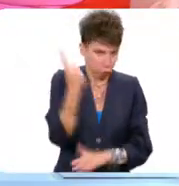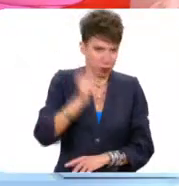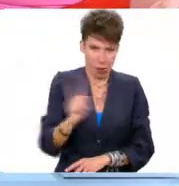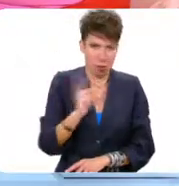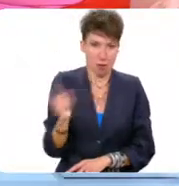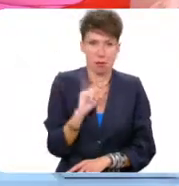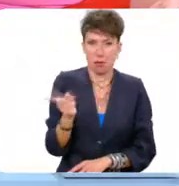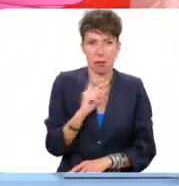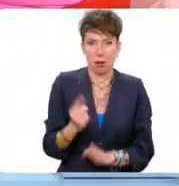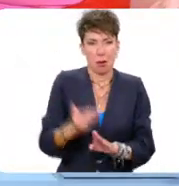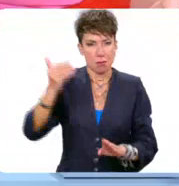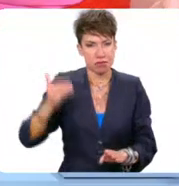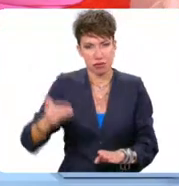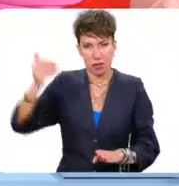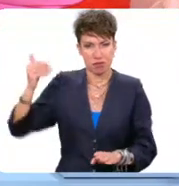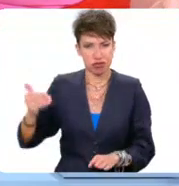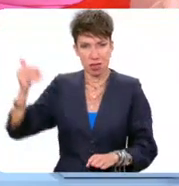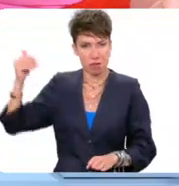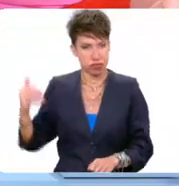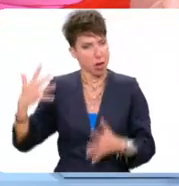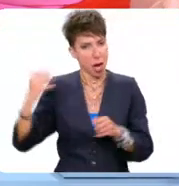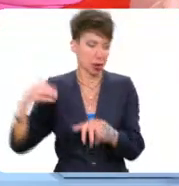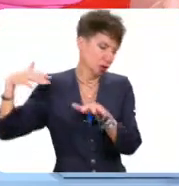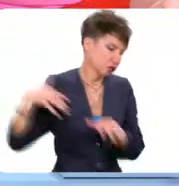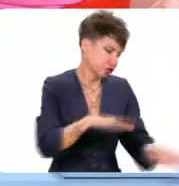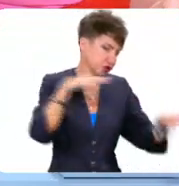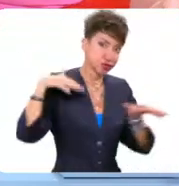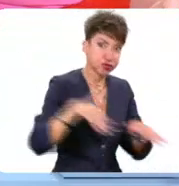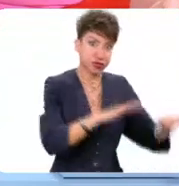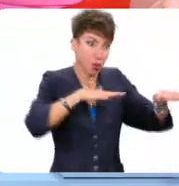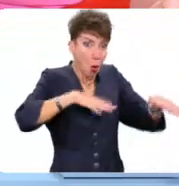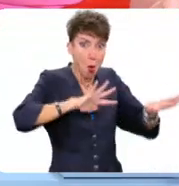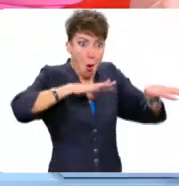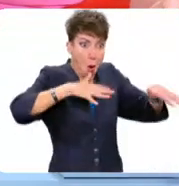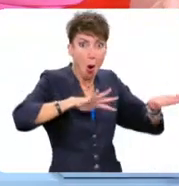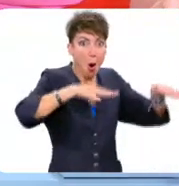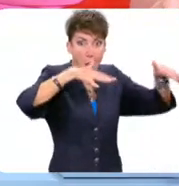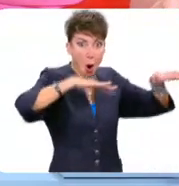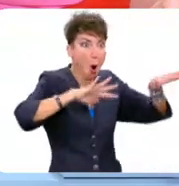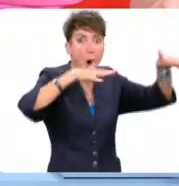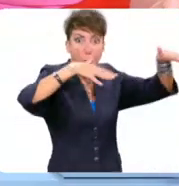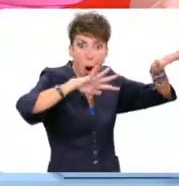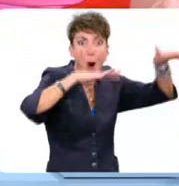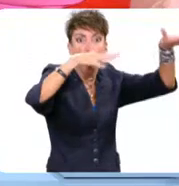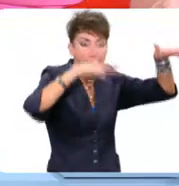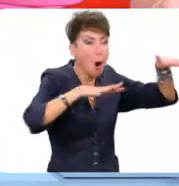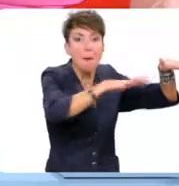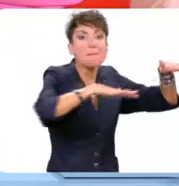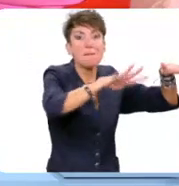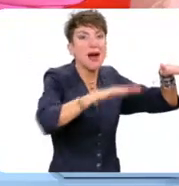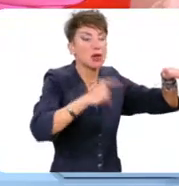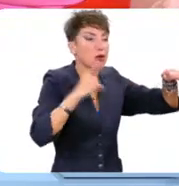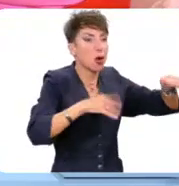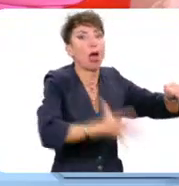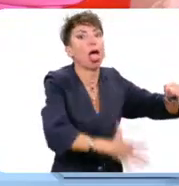δίνει μία αντιπλημμυρική προστασία και είναι by the book όταν φουσκώνει δηλαδή ο καλέντζης στον κοσκινά για να μην πνιγεί ο